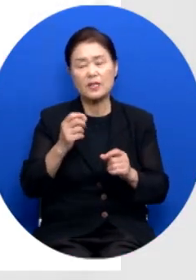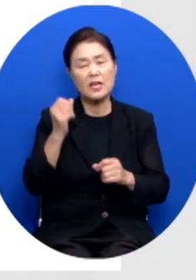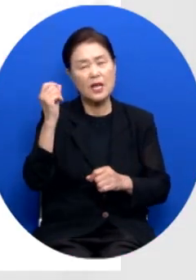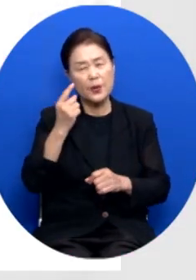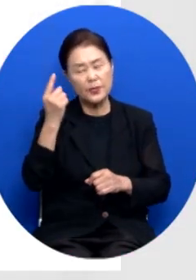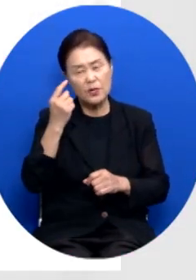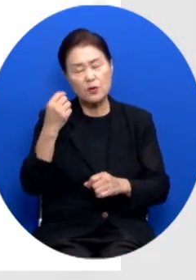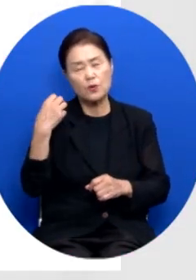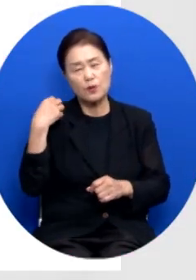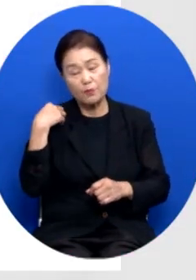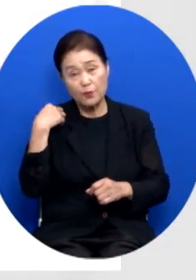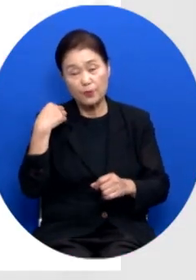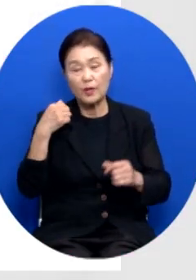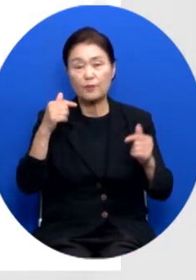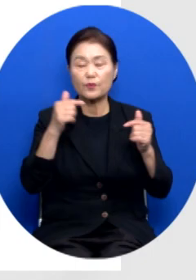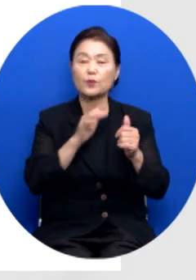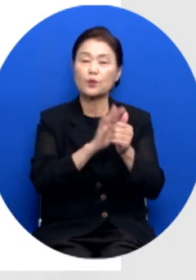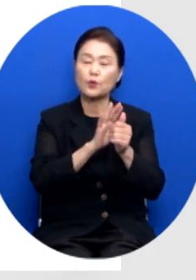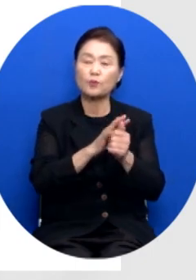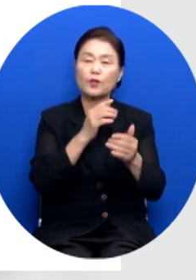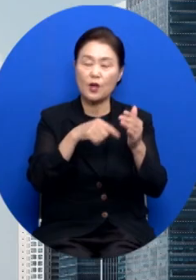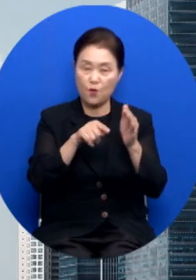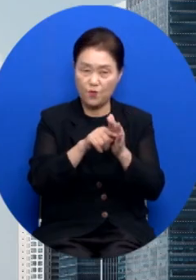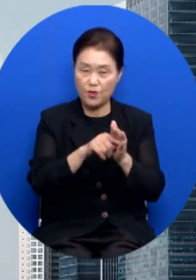지원 대상을 확대했다고 전했습니다.